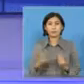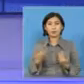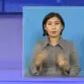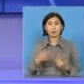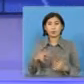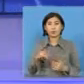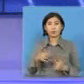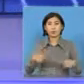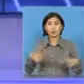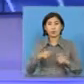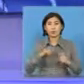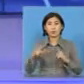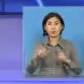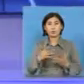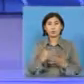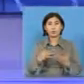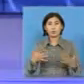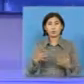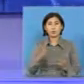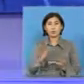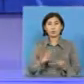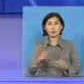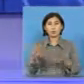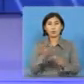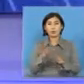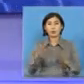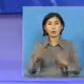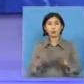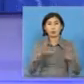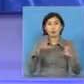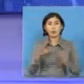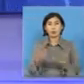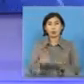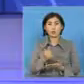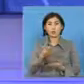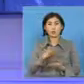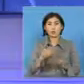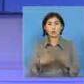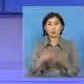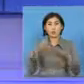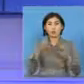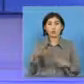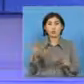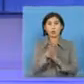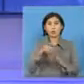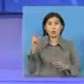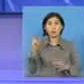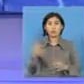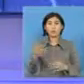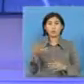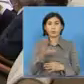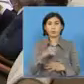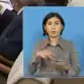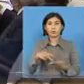Бүгін мәжілістің пленарлық отырысында жанды фонограммамен ән айтуды реттейтін заң қабылданды. Жаңа заң әншінің сахнадағы жүріс